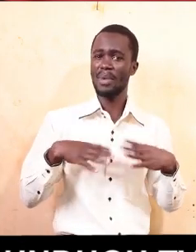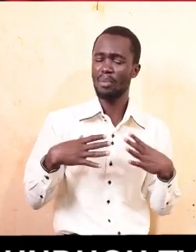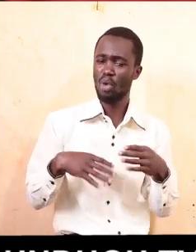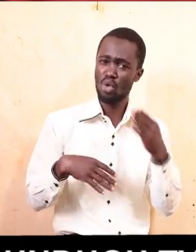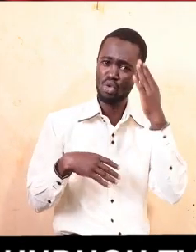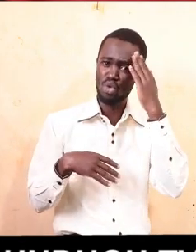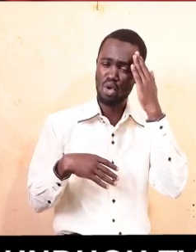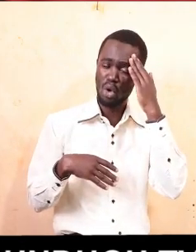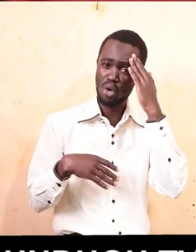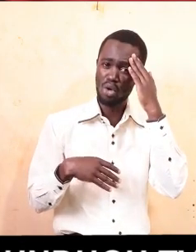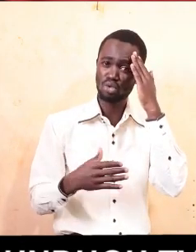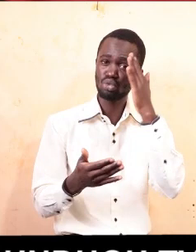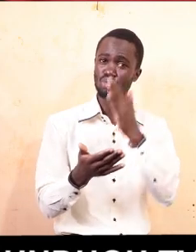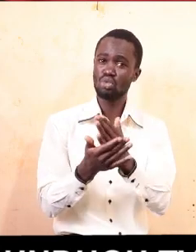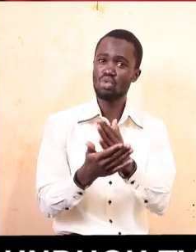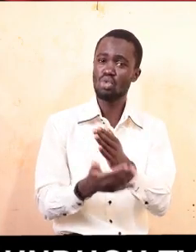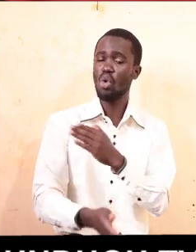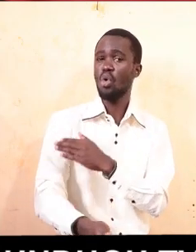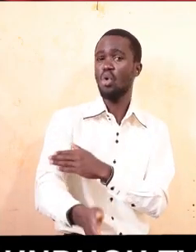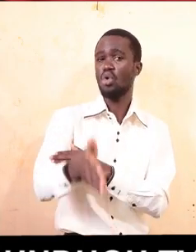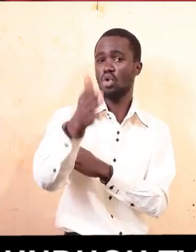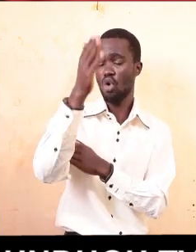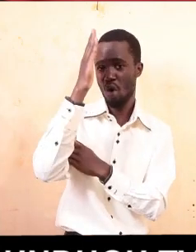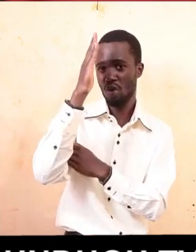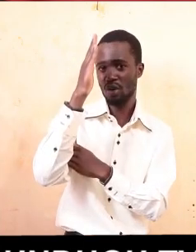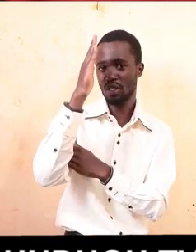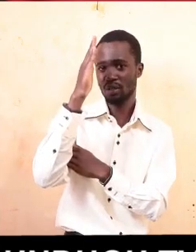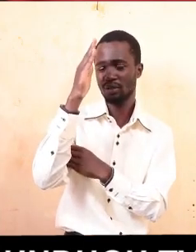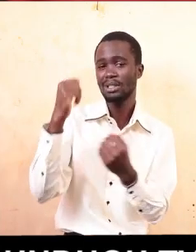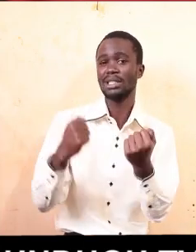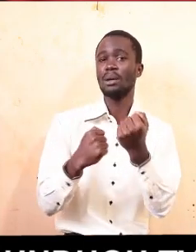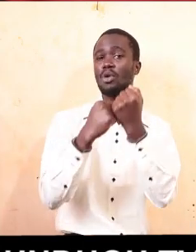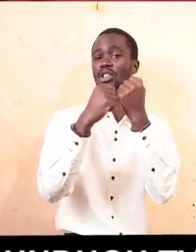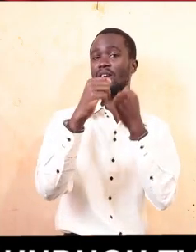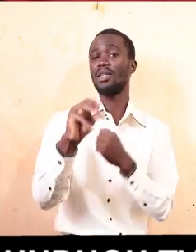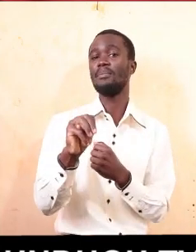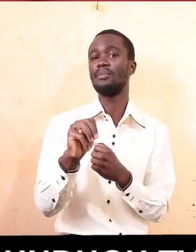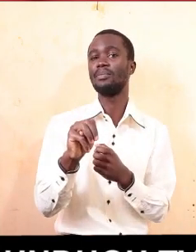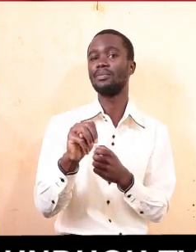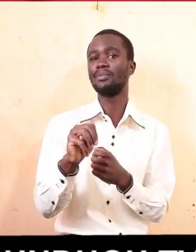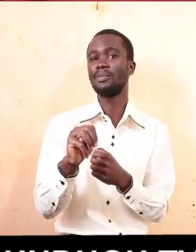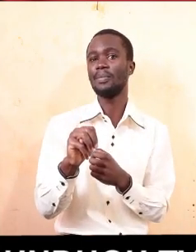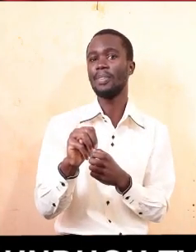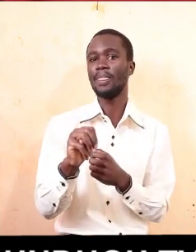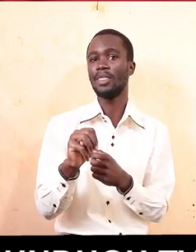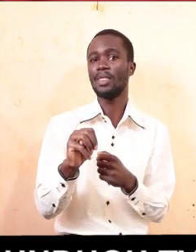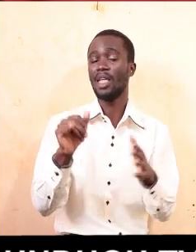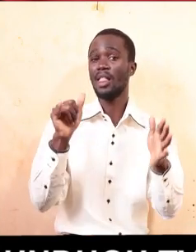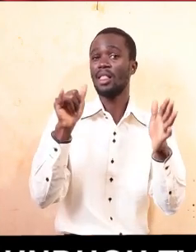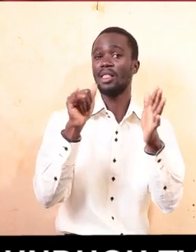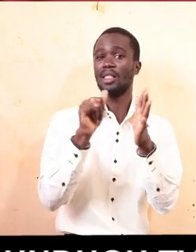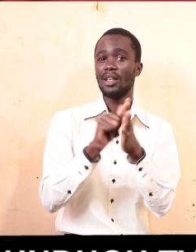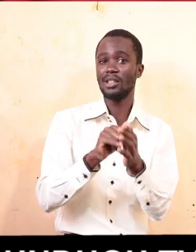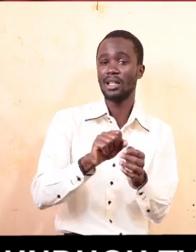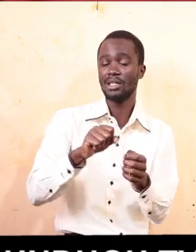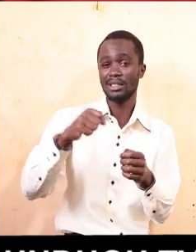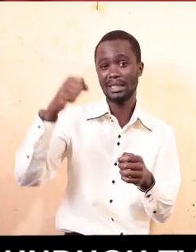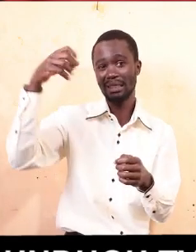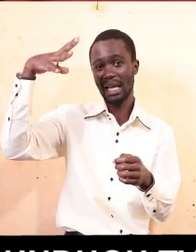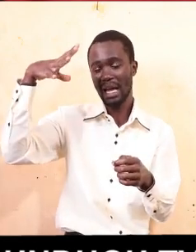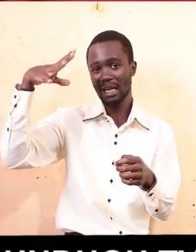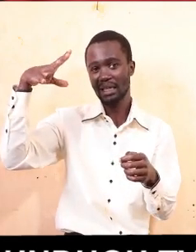kwamba ni Mungu na ako upande wao, ni kwamba jua na mwezi sitatiwa